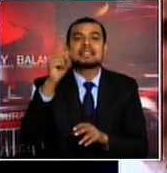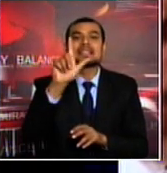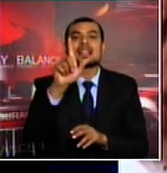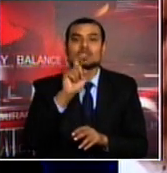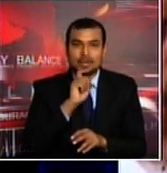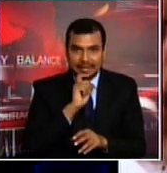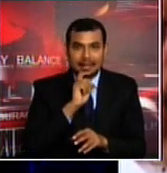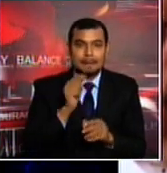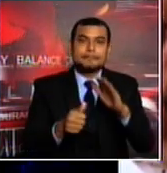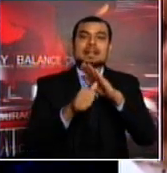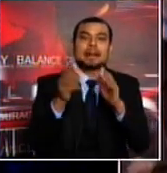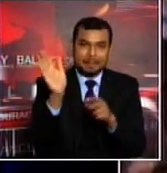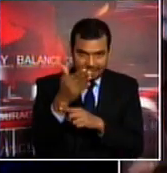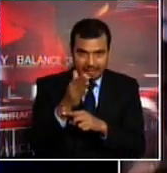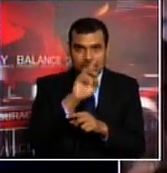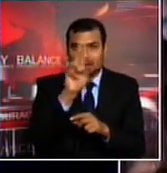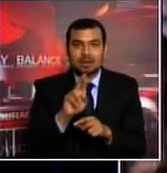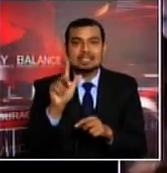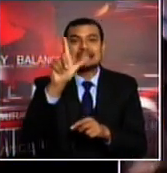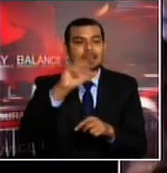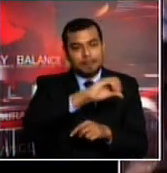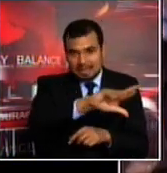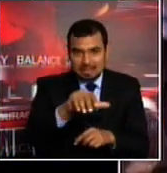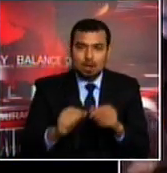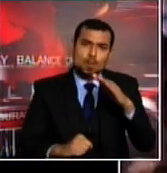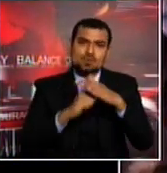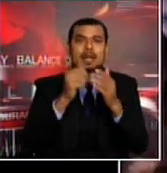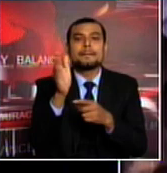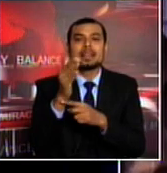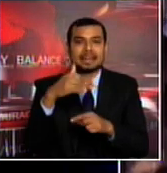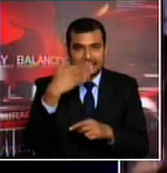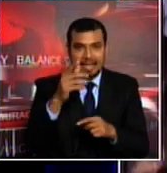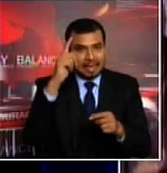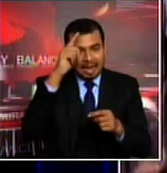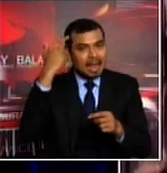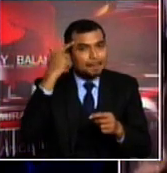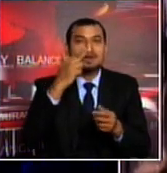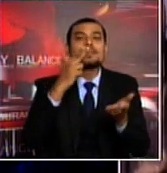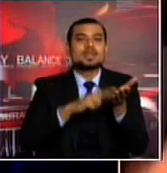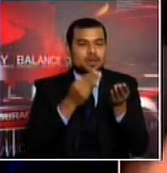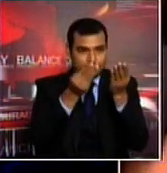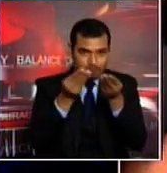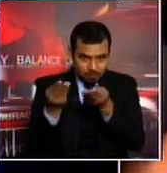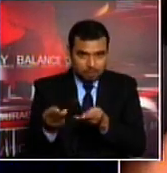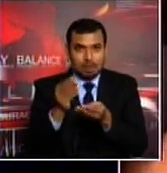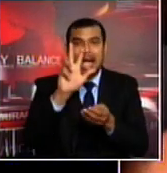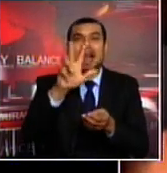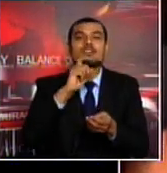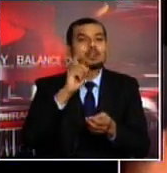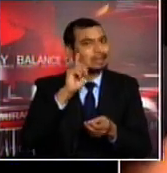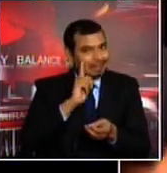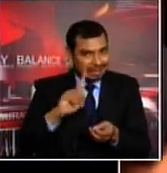वैशाख 7 गते प्रधानमन्त्री र 7 प्रदेशका मुख्यमन्त्रीलाई ज्ञापनपत्र बुझाउने,